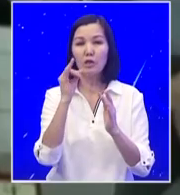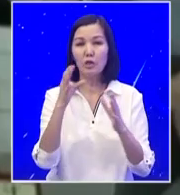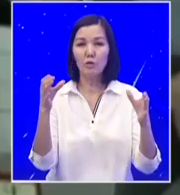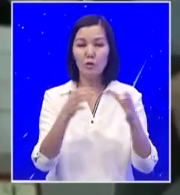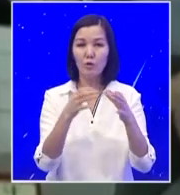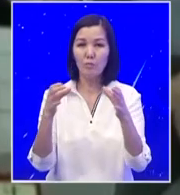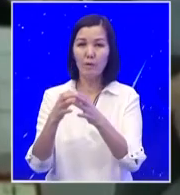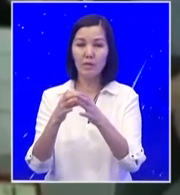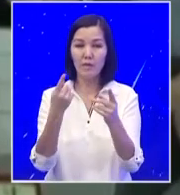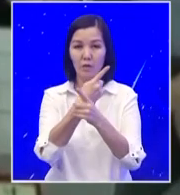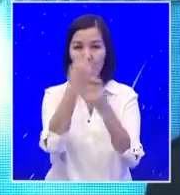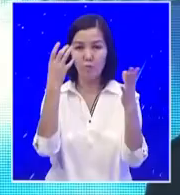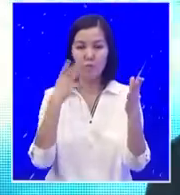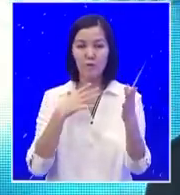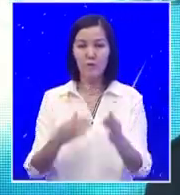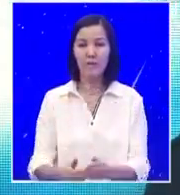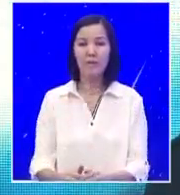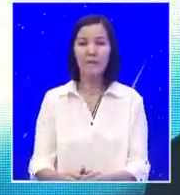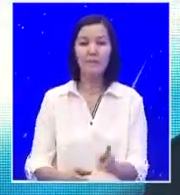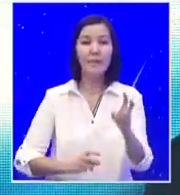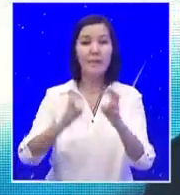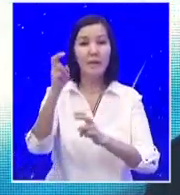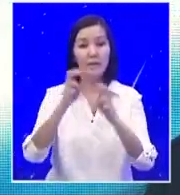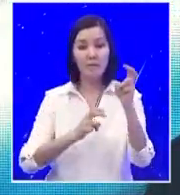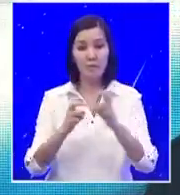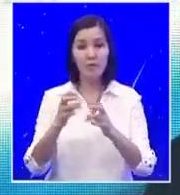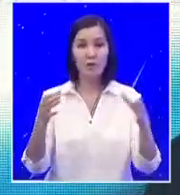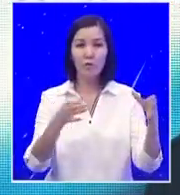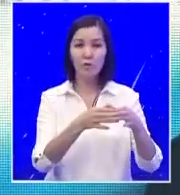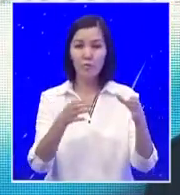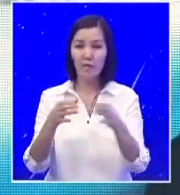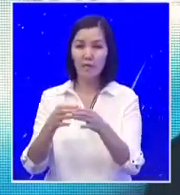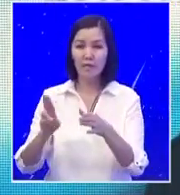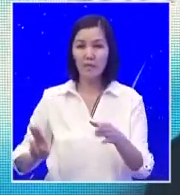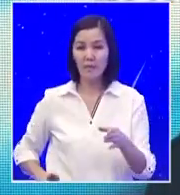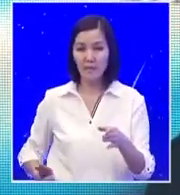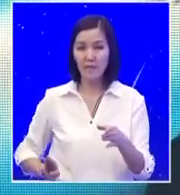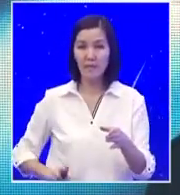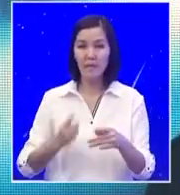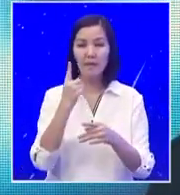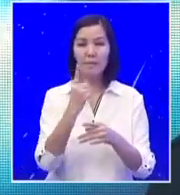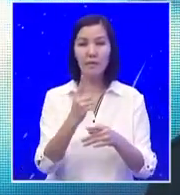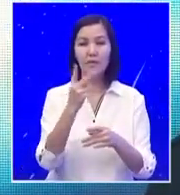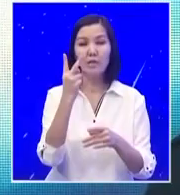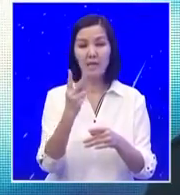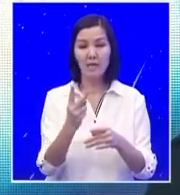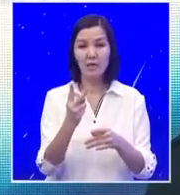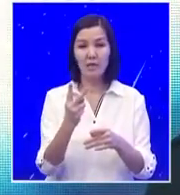басшыларына үндеу жасады. Кәсіпорындардың және ұйымдардың басшыларына осы бірінші,